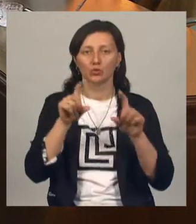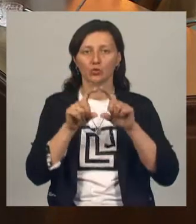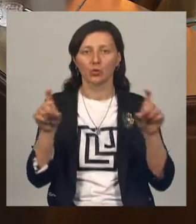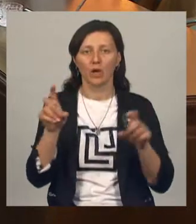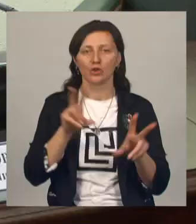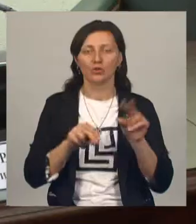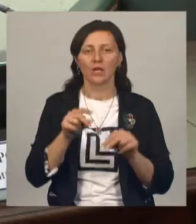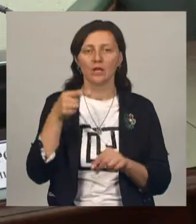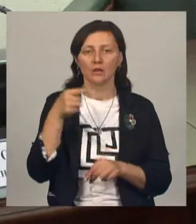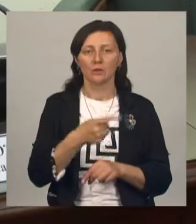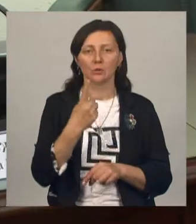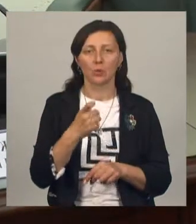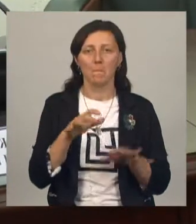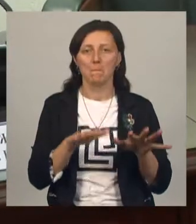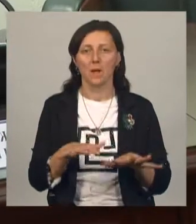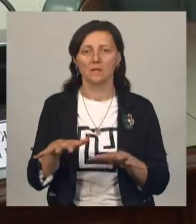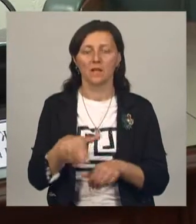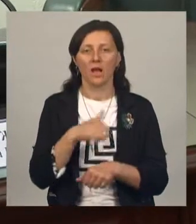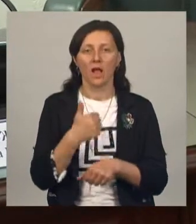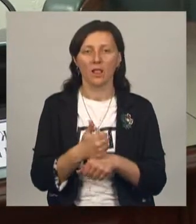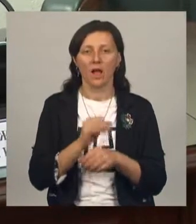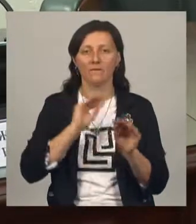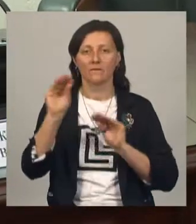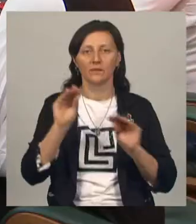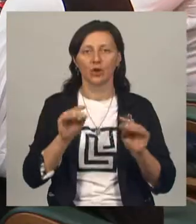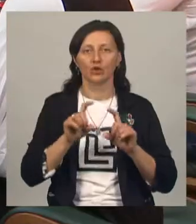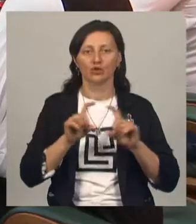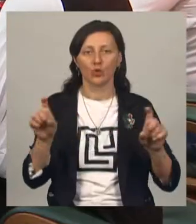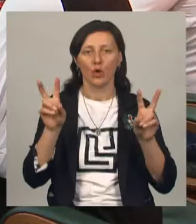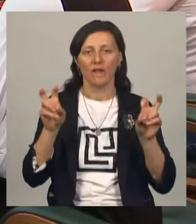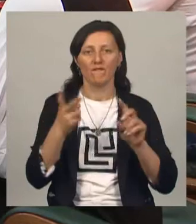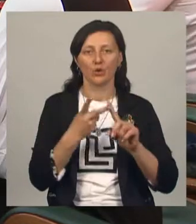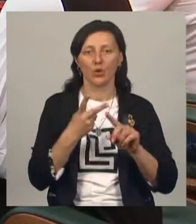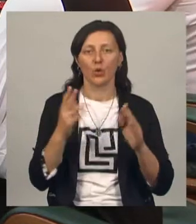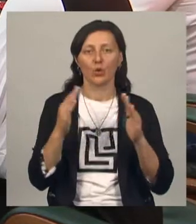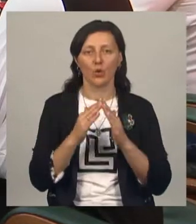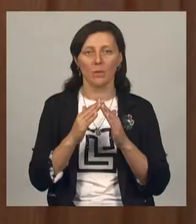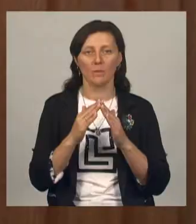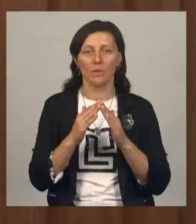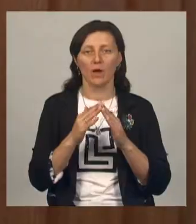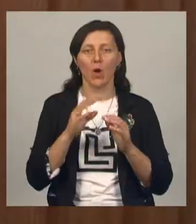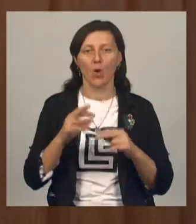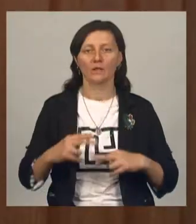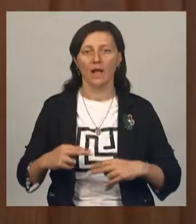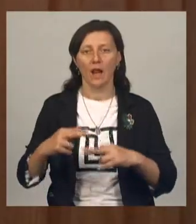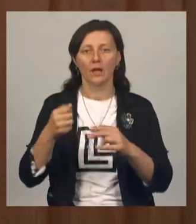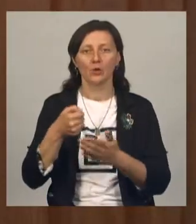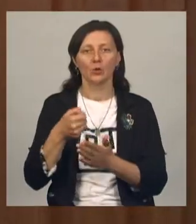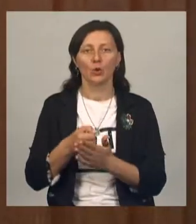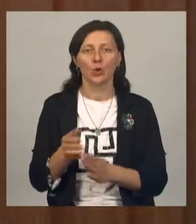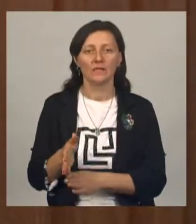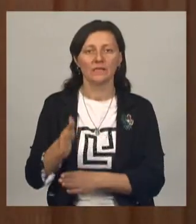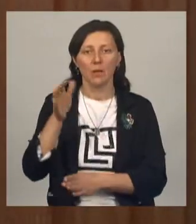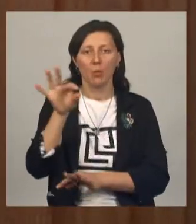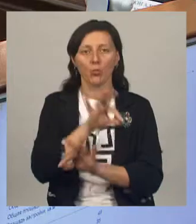1100 мест главный принцип интерьера школа второй дом внимание к деталям от лестниц до стен в проекте